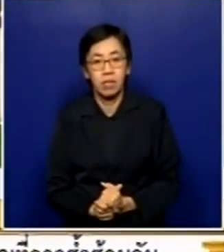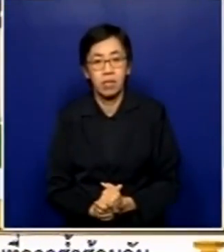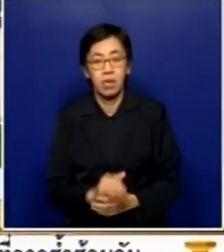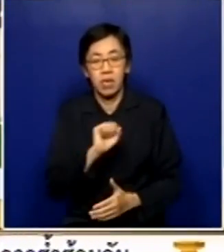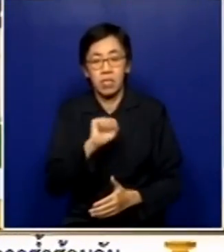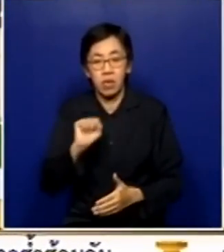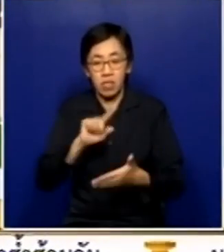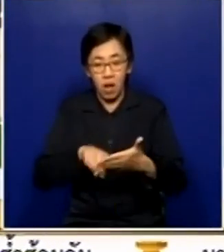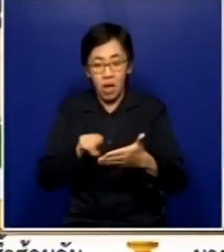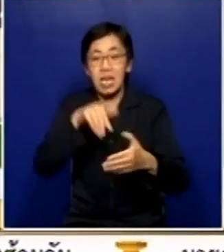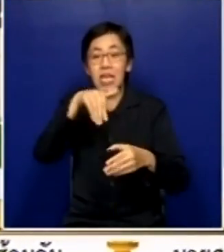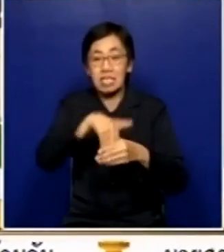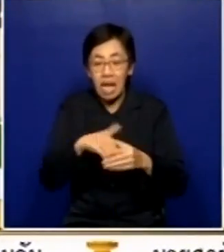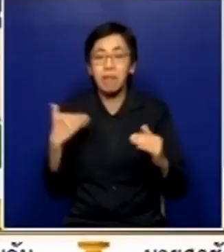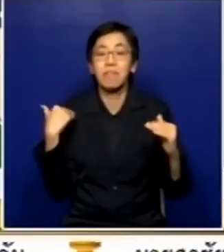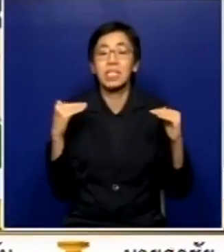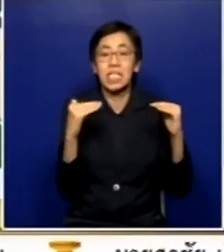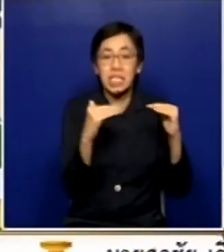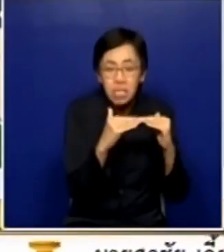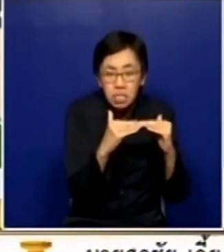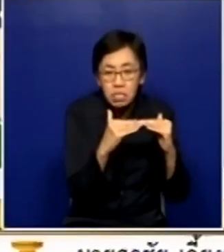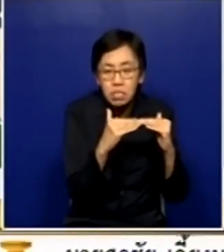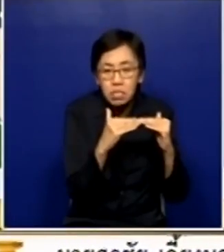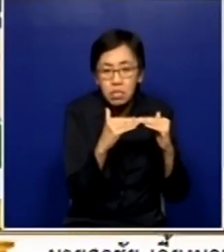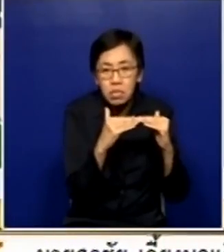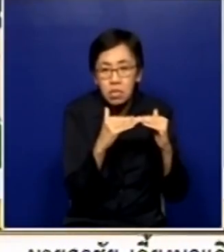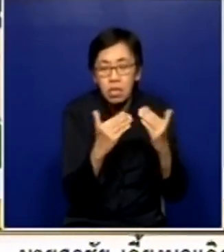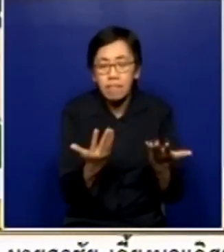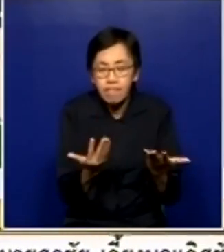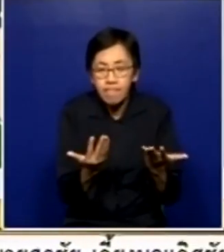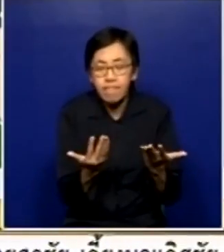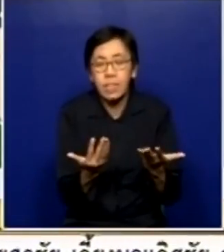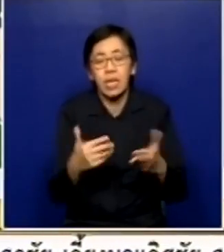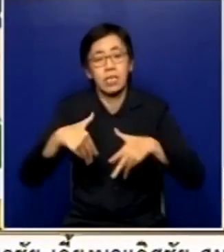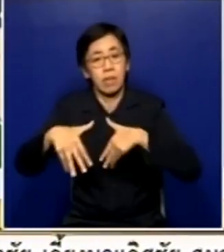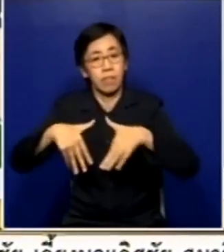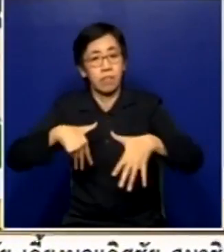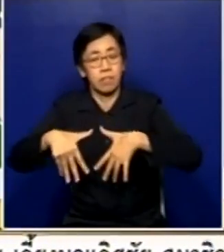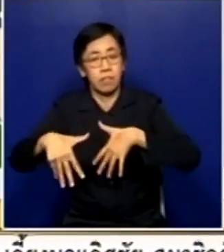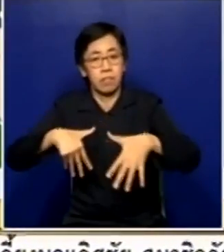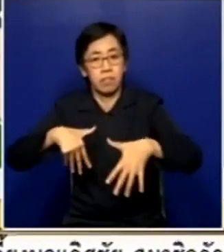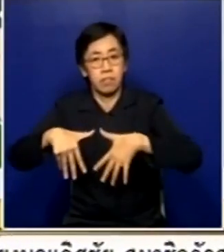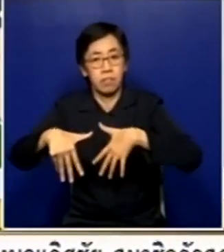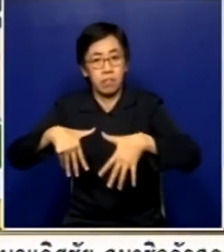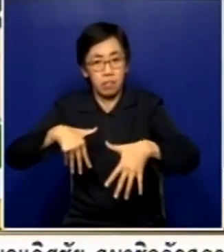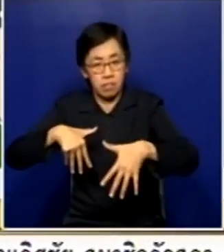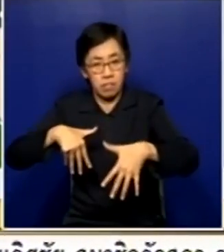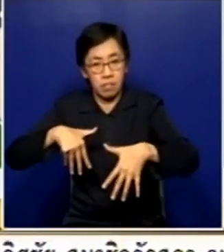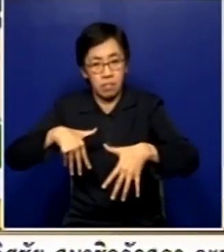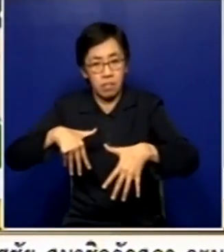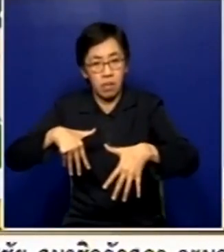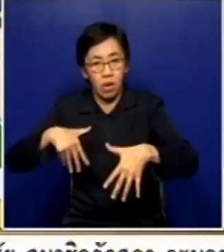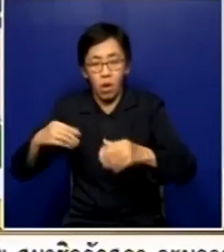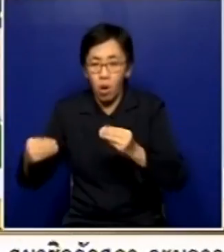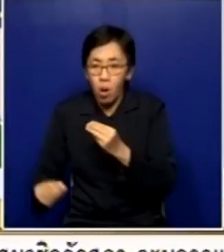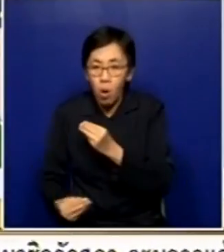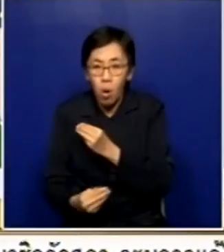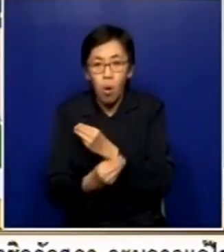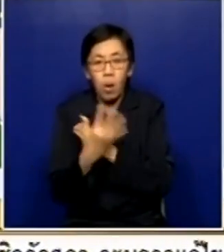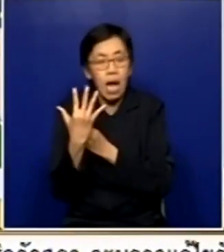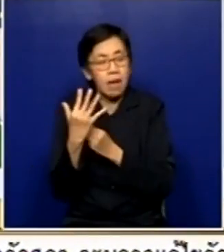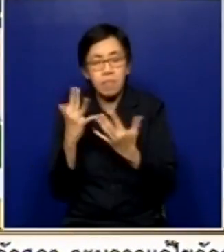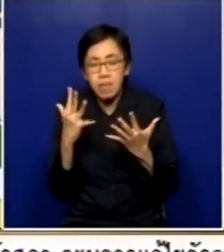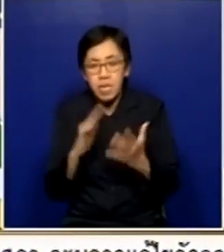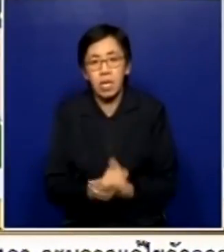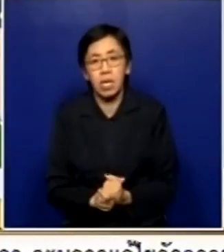สภาผู้ชายราชดรแก่ประชาชนไม่มีโอกาสกำหนด